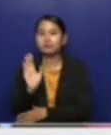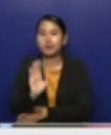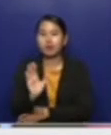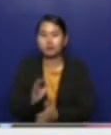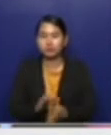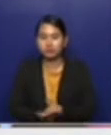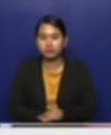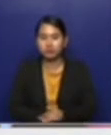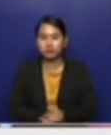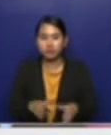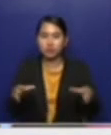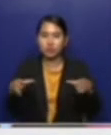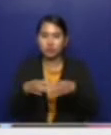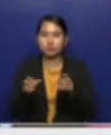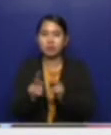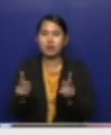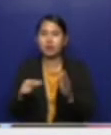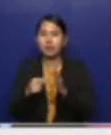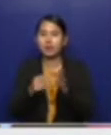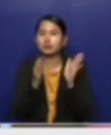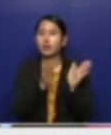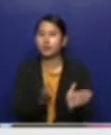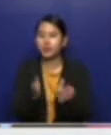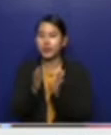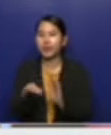การตั้งวิสามันก็เป็นแค่กระบวนการ